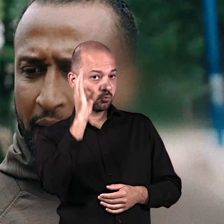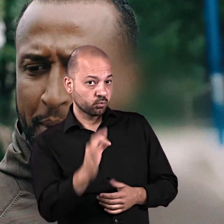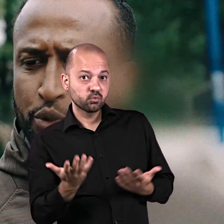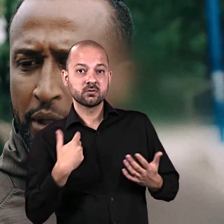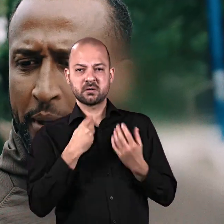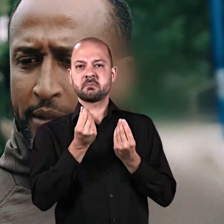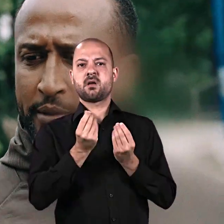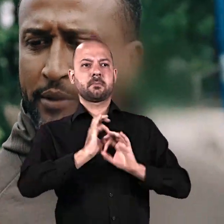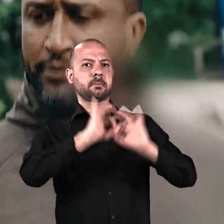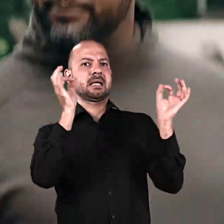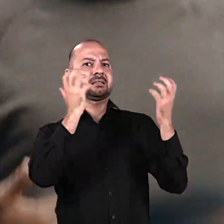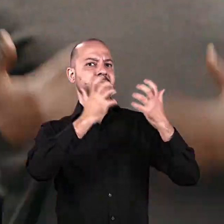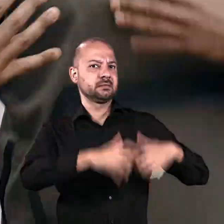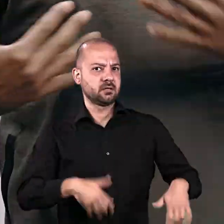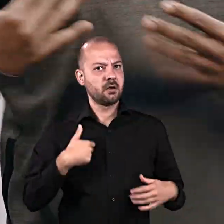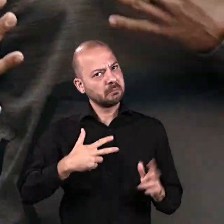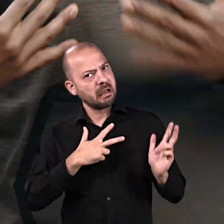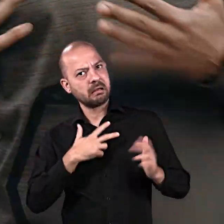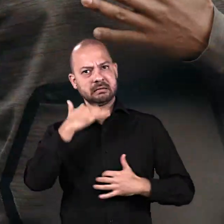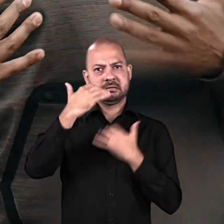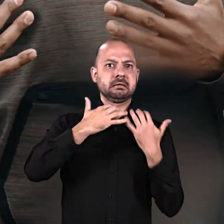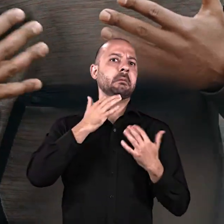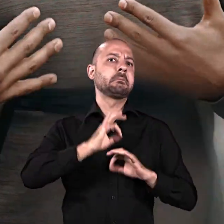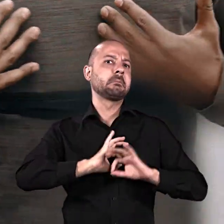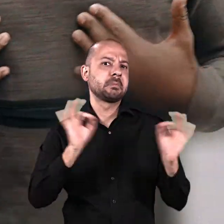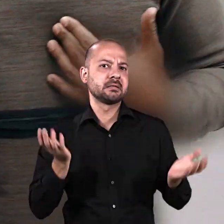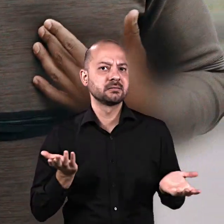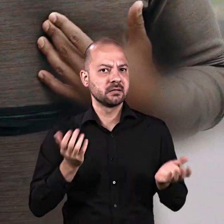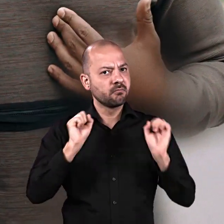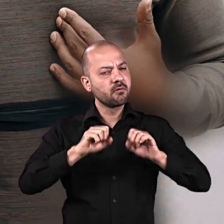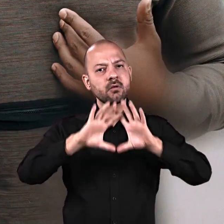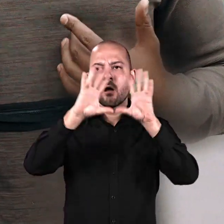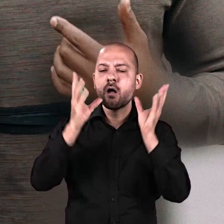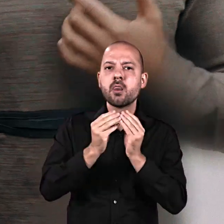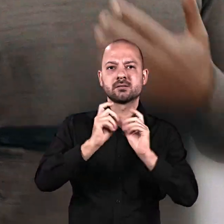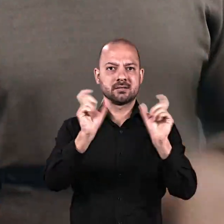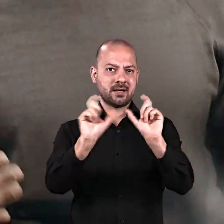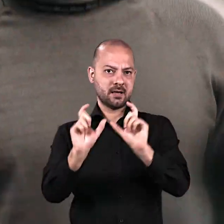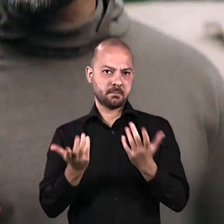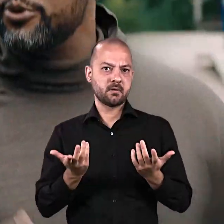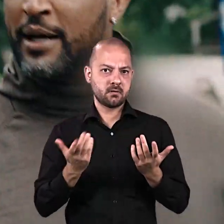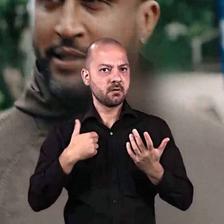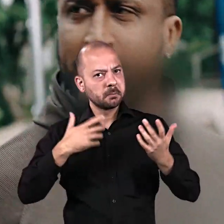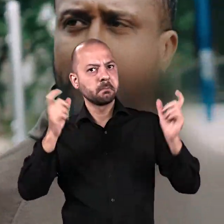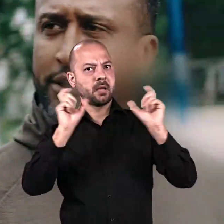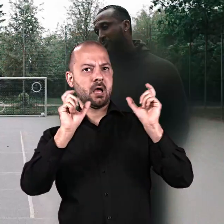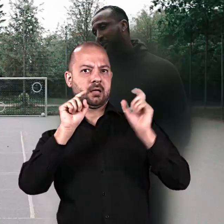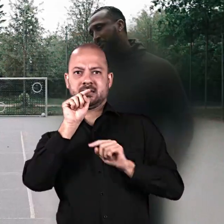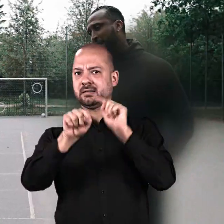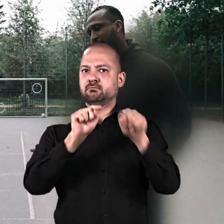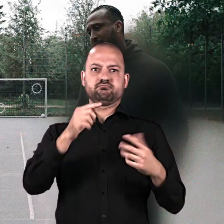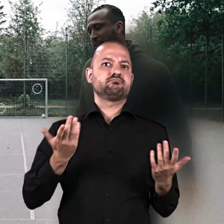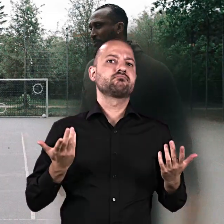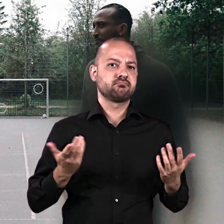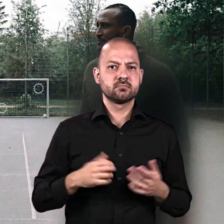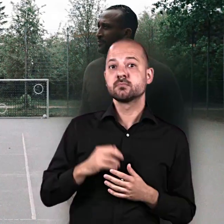erinnern. Da habe ich auch schon gemerkt, wir kommen besser miteinander klar, wenn ich ehrlich bin zu dir. Und dass du dann auch das Gefühl hast, du mit mir über alles reden kannst. Ich